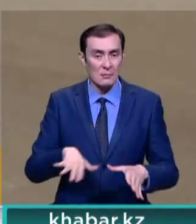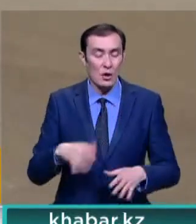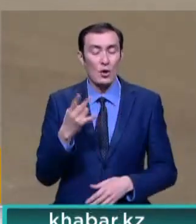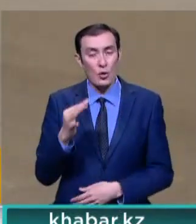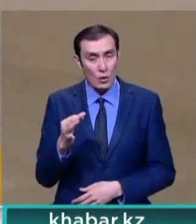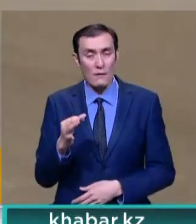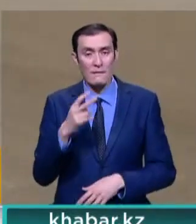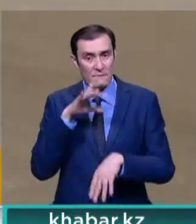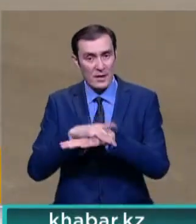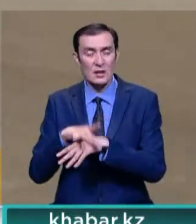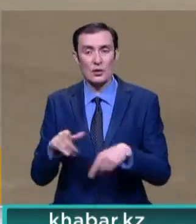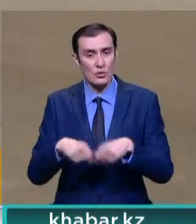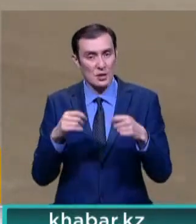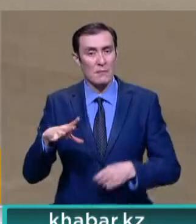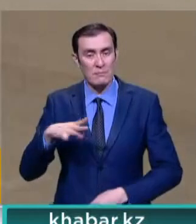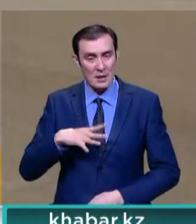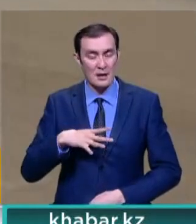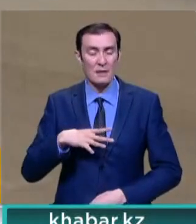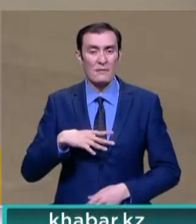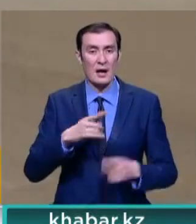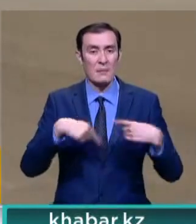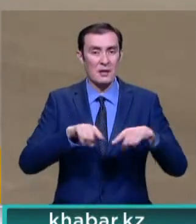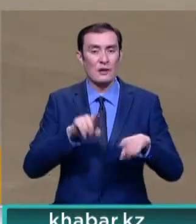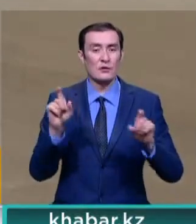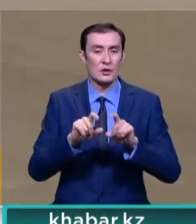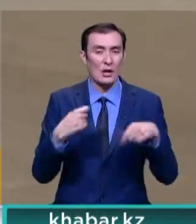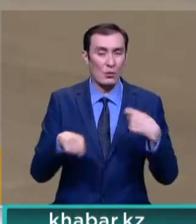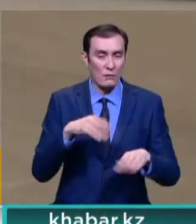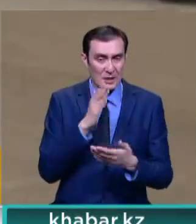Но факты нарушения были выявлены в объектах торговли и